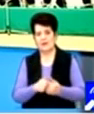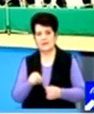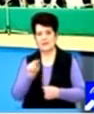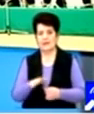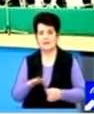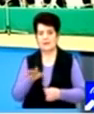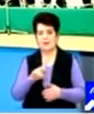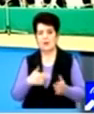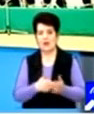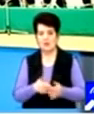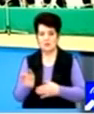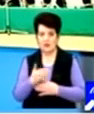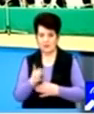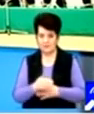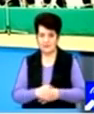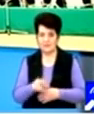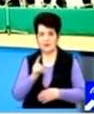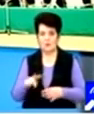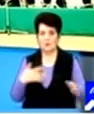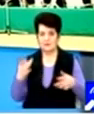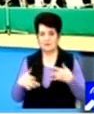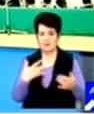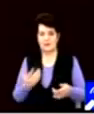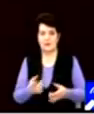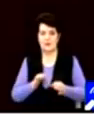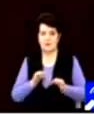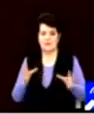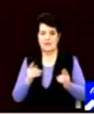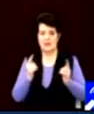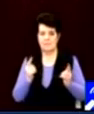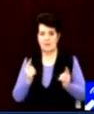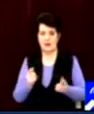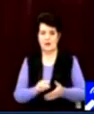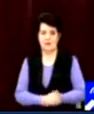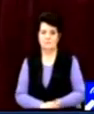orașul Râbnița de peste Nistru un spectacol de zile mari.